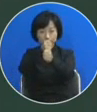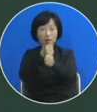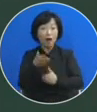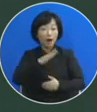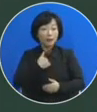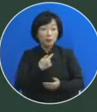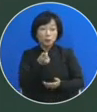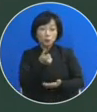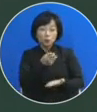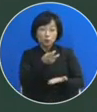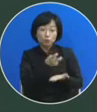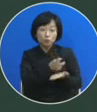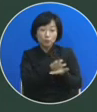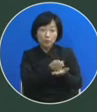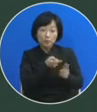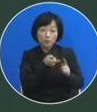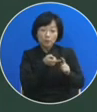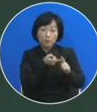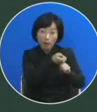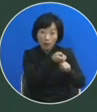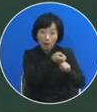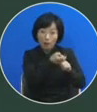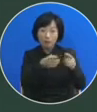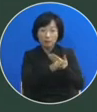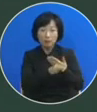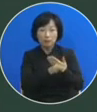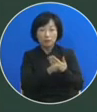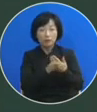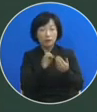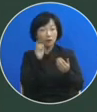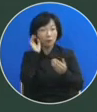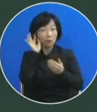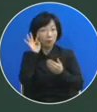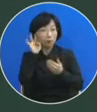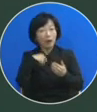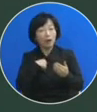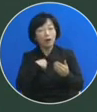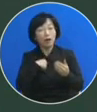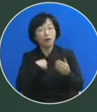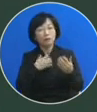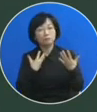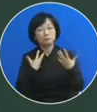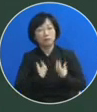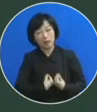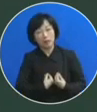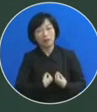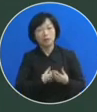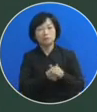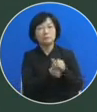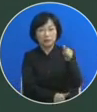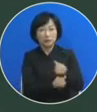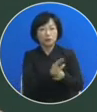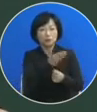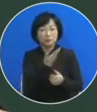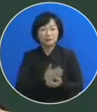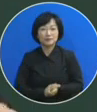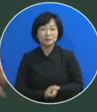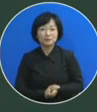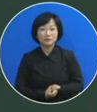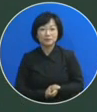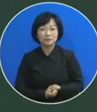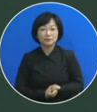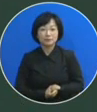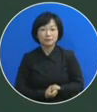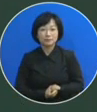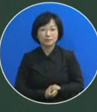나도 모르는 사이에 무너지게 됩니다. But even though I'm standing in front of Christ and I have the gospel, if I'm leaning towards legalism without me realizing, my life will crumble around me.